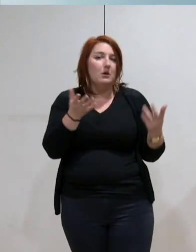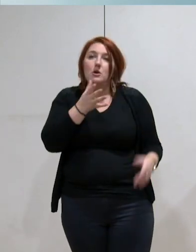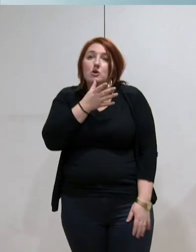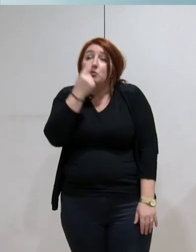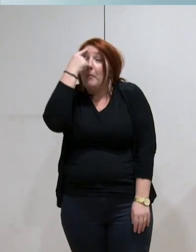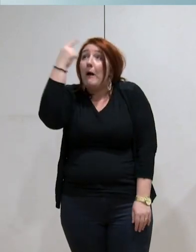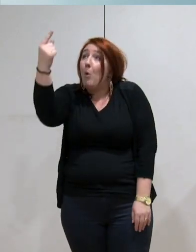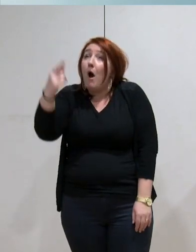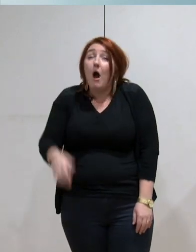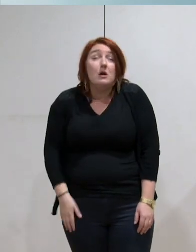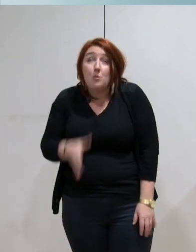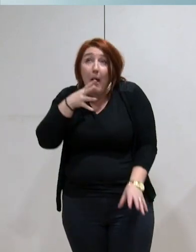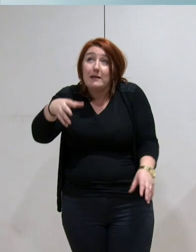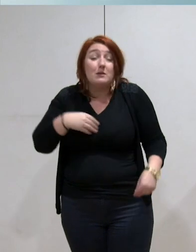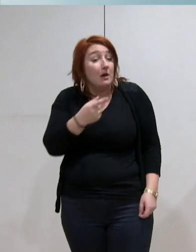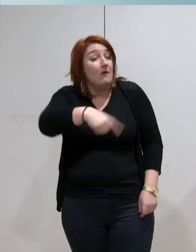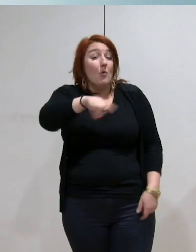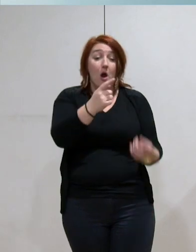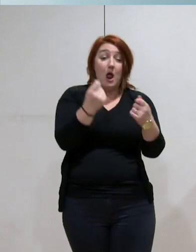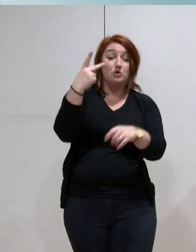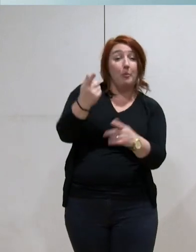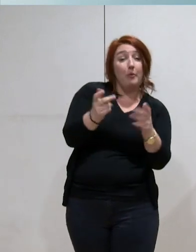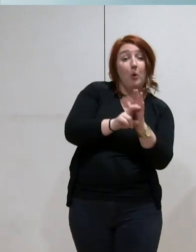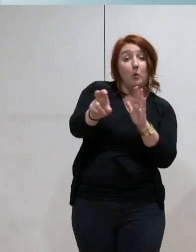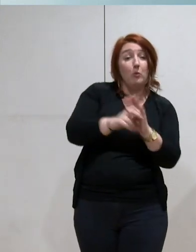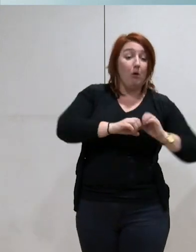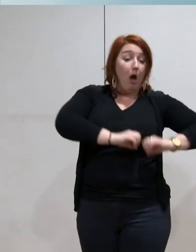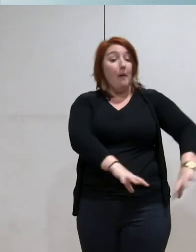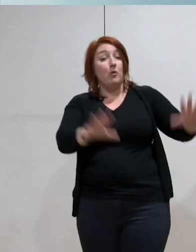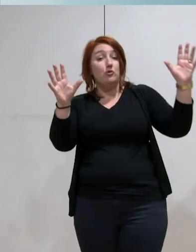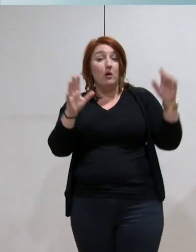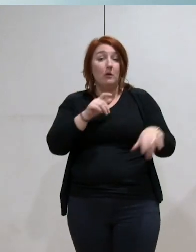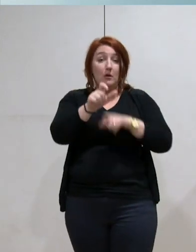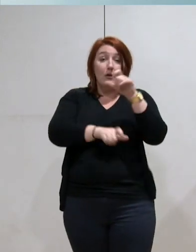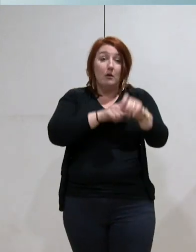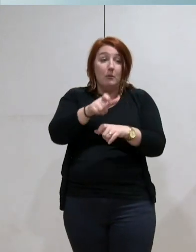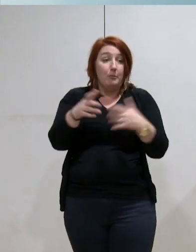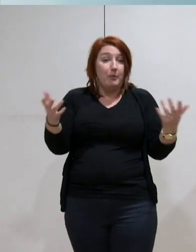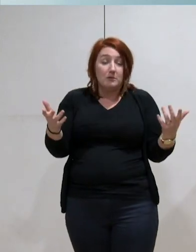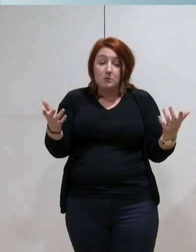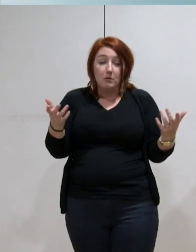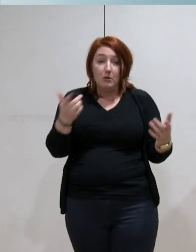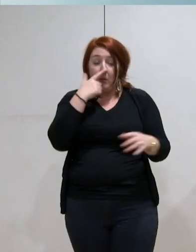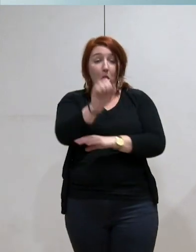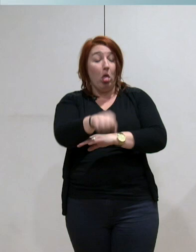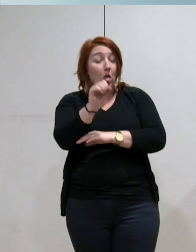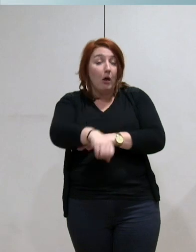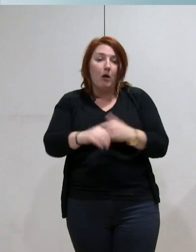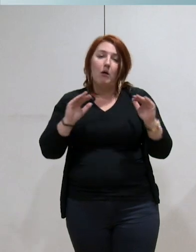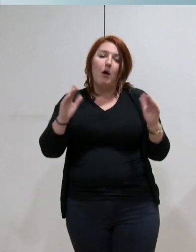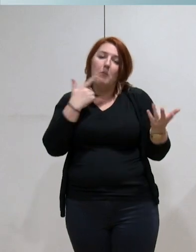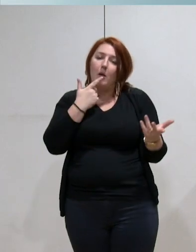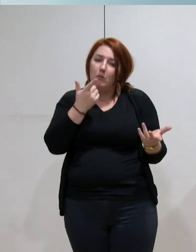abandonnier d'un seul coup tout l'argent des Grenoblois les laisser pour compte on a envie de leur mettre un B majuscule